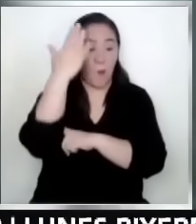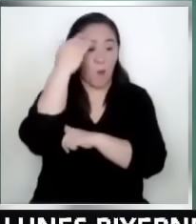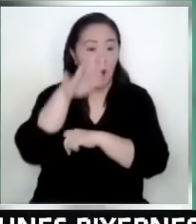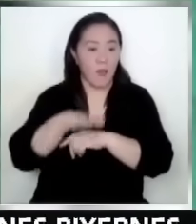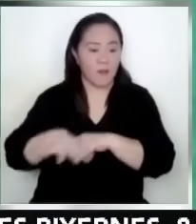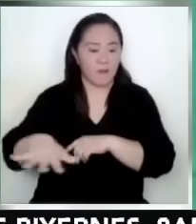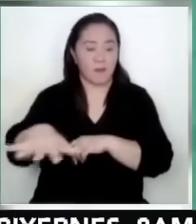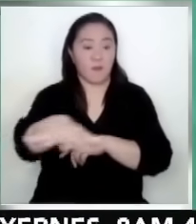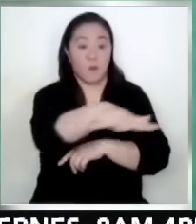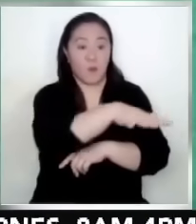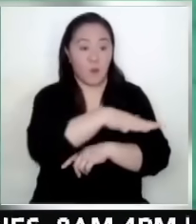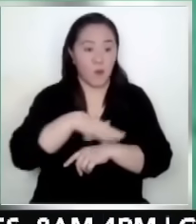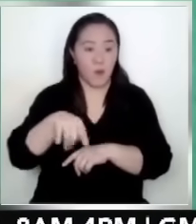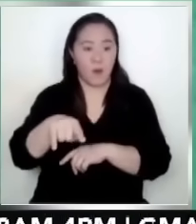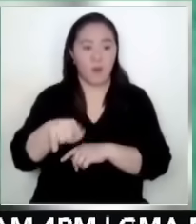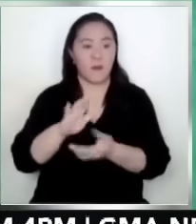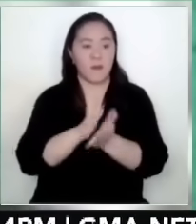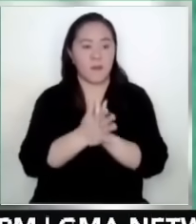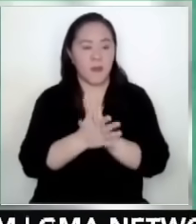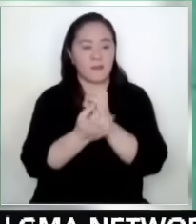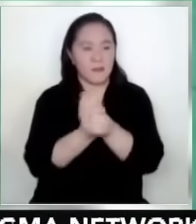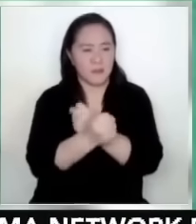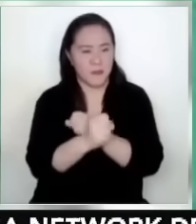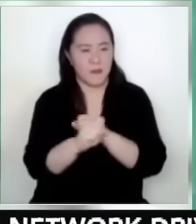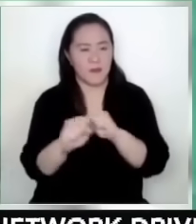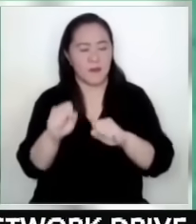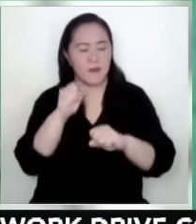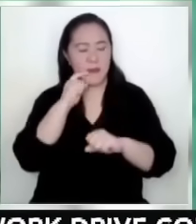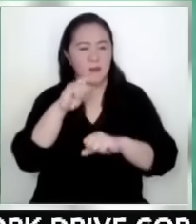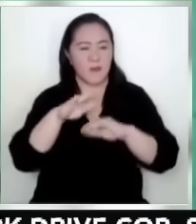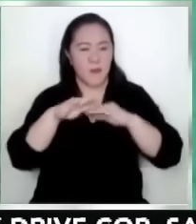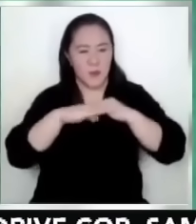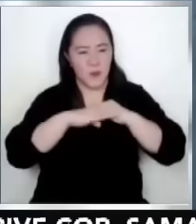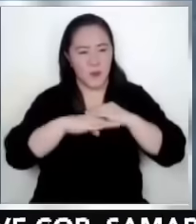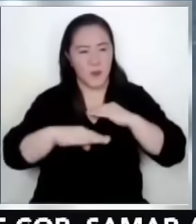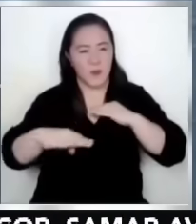ito, nananatiling panatag ang tubig kahit maalon sa labas.